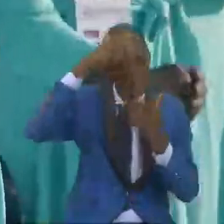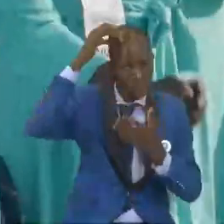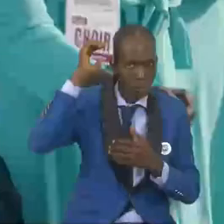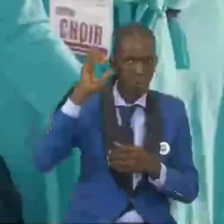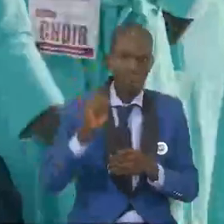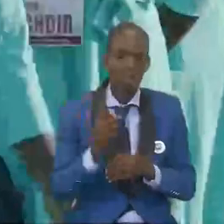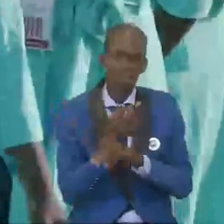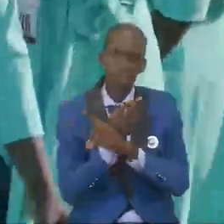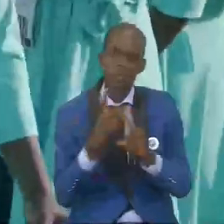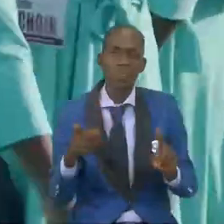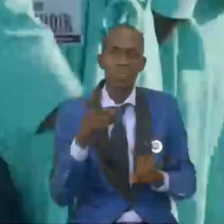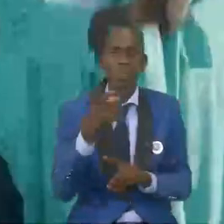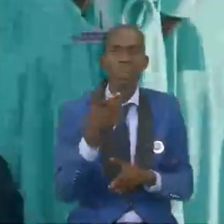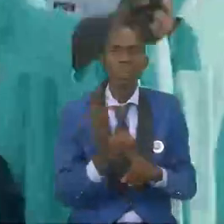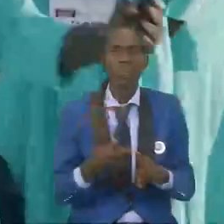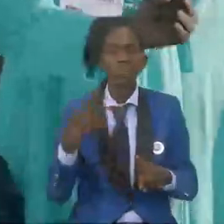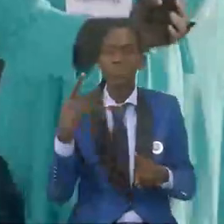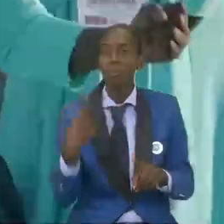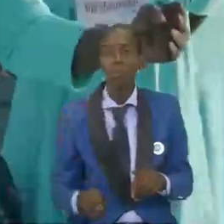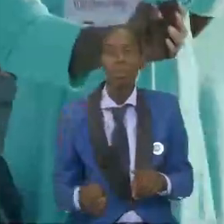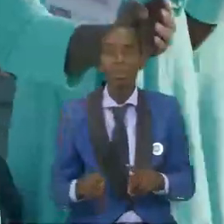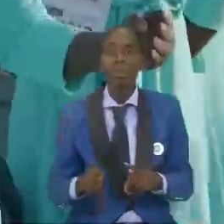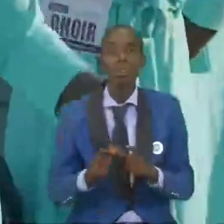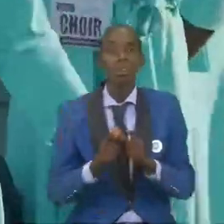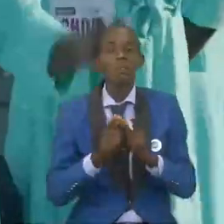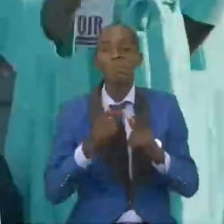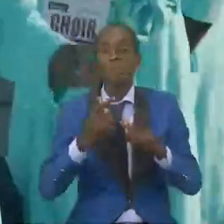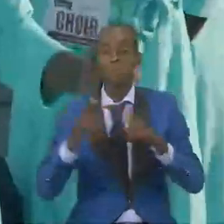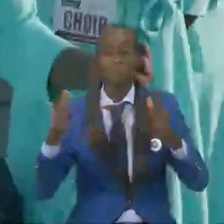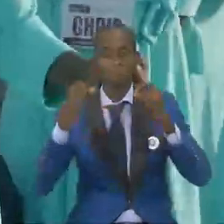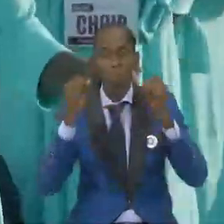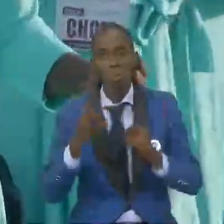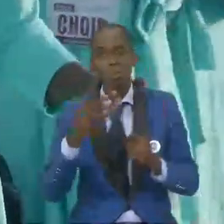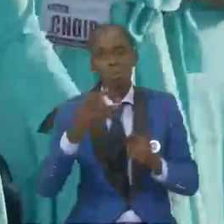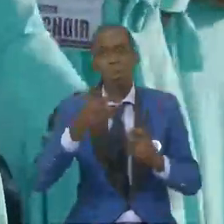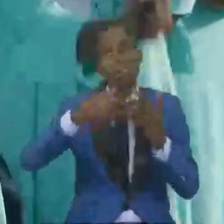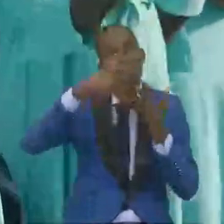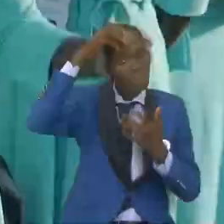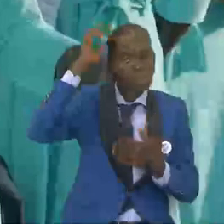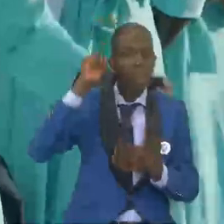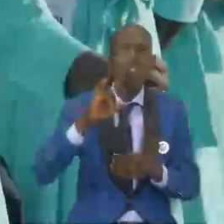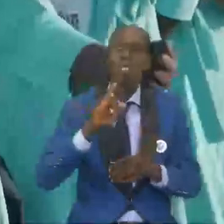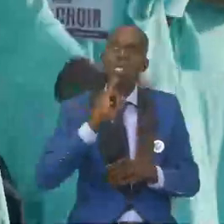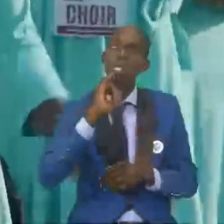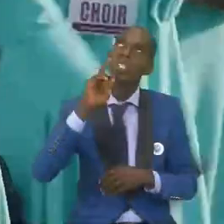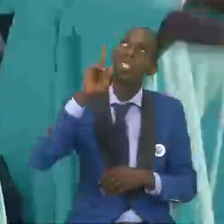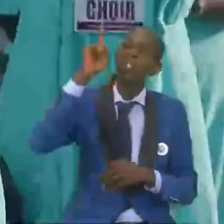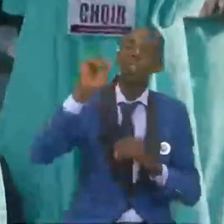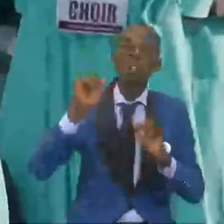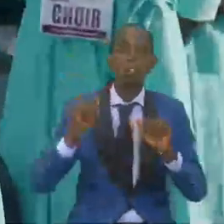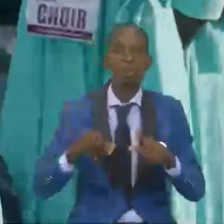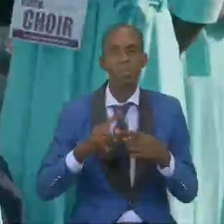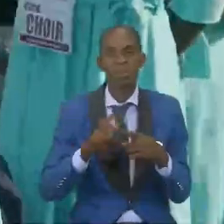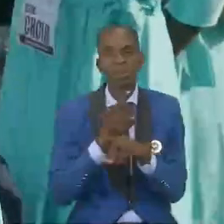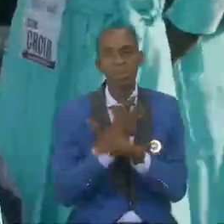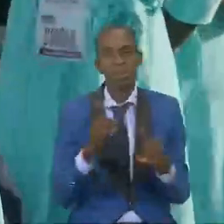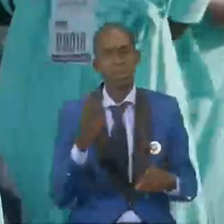de la fureur des lions, te délivrer de la férocité des